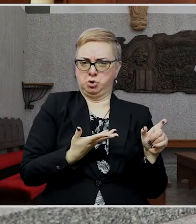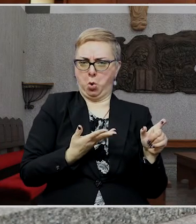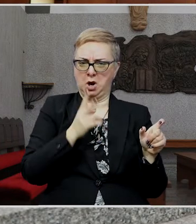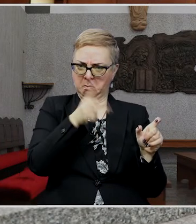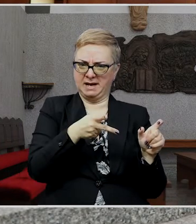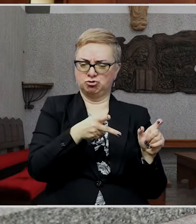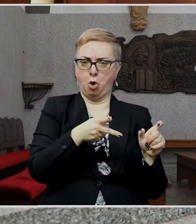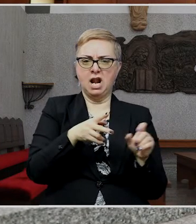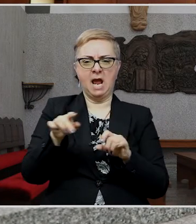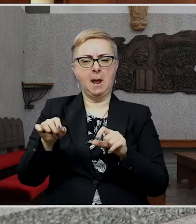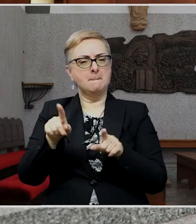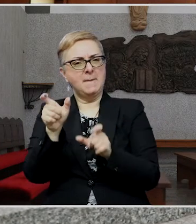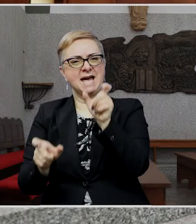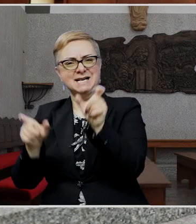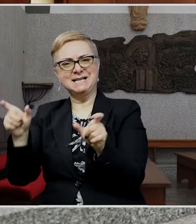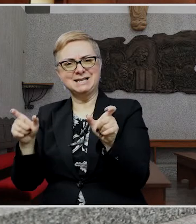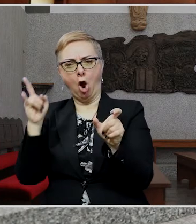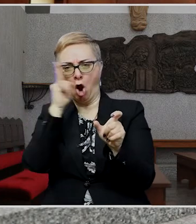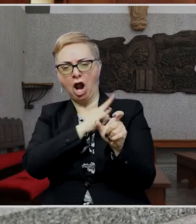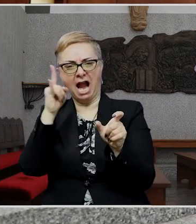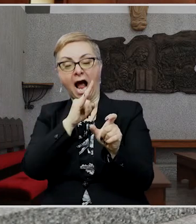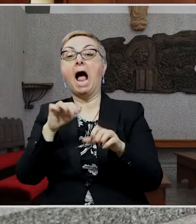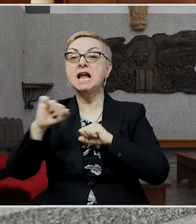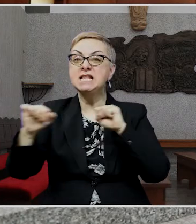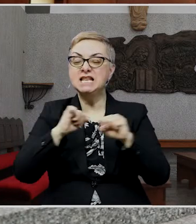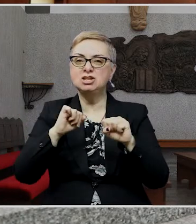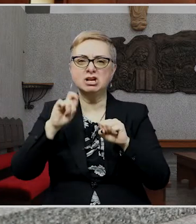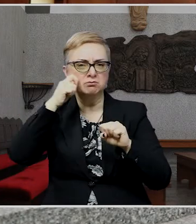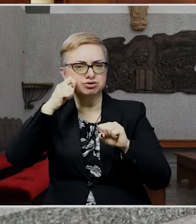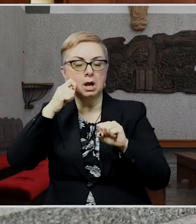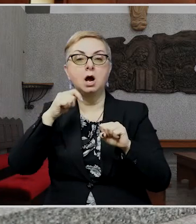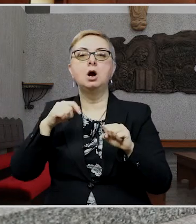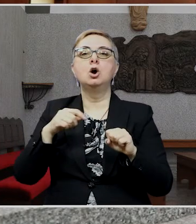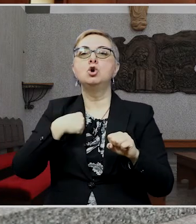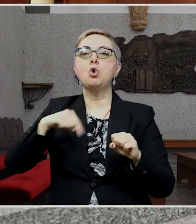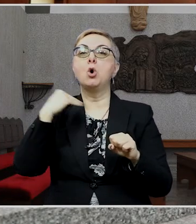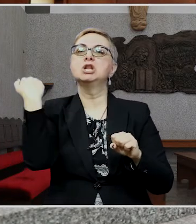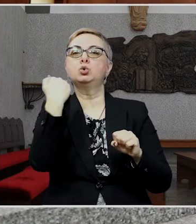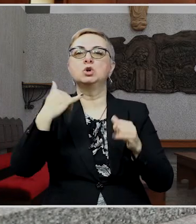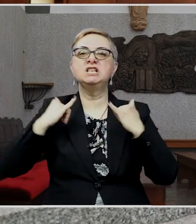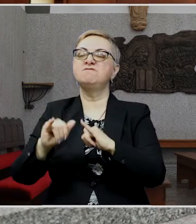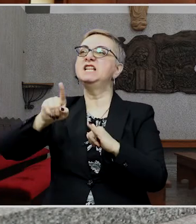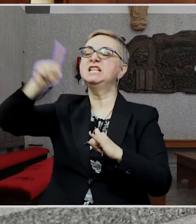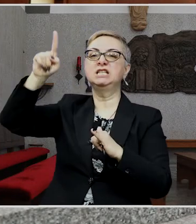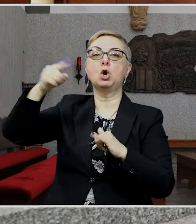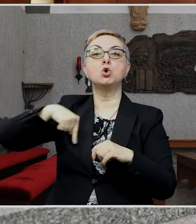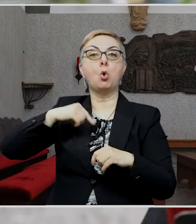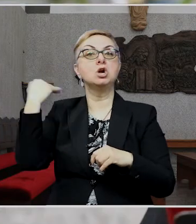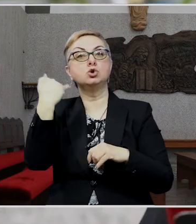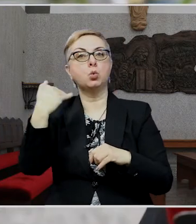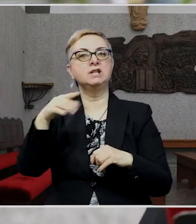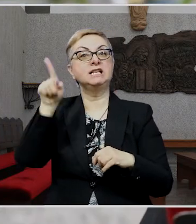malvagia i dirigenti più corrotti tutti tutti siamo figli di dio tutti apparteniamo a dio